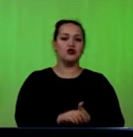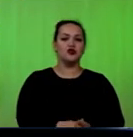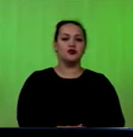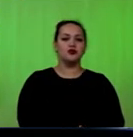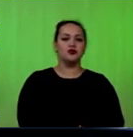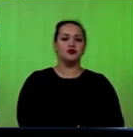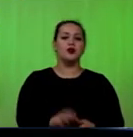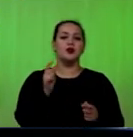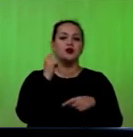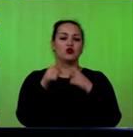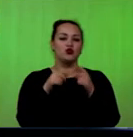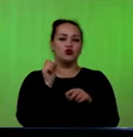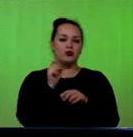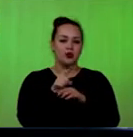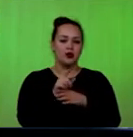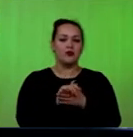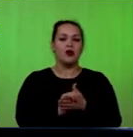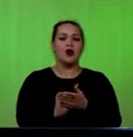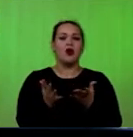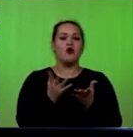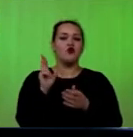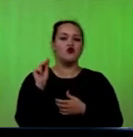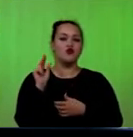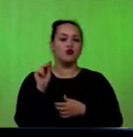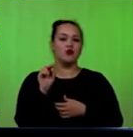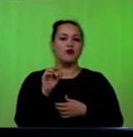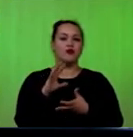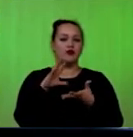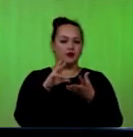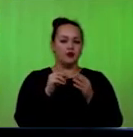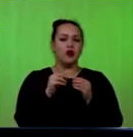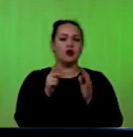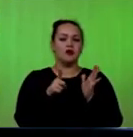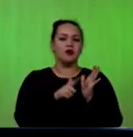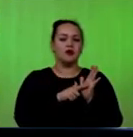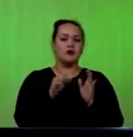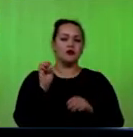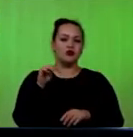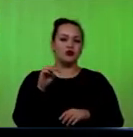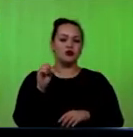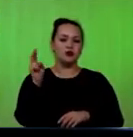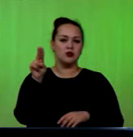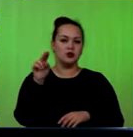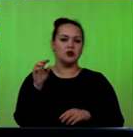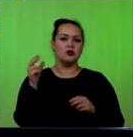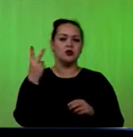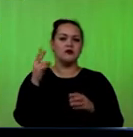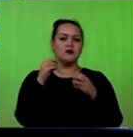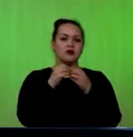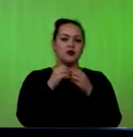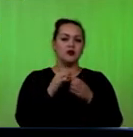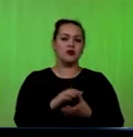следующее задание какое число содержит 7 тысяч единиц и два десятка